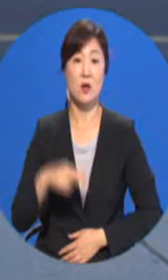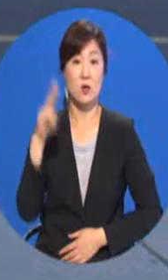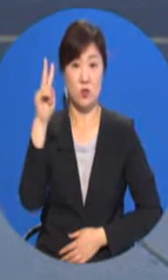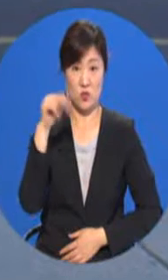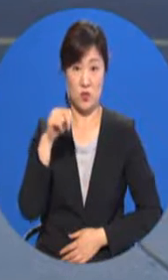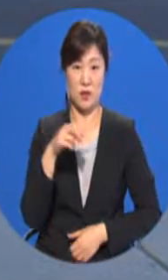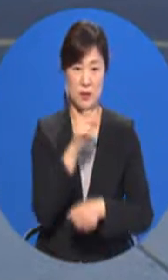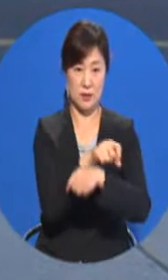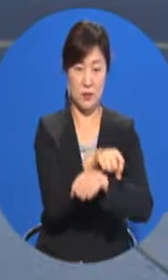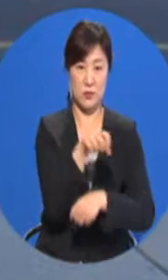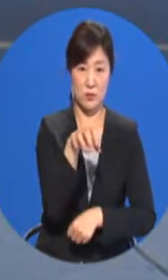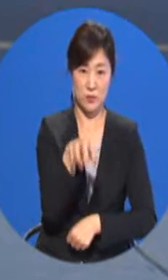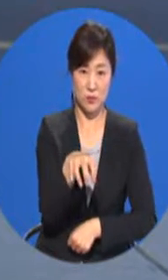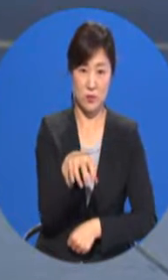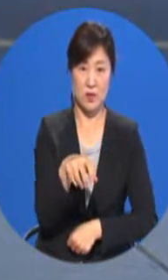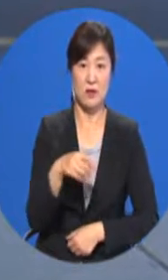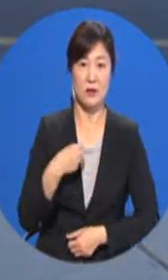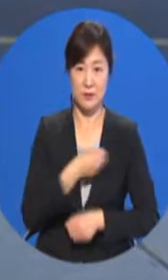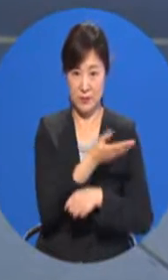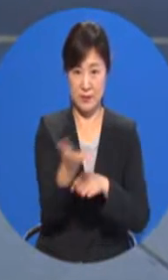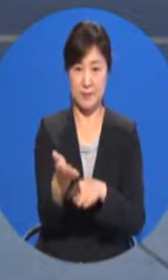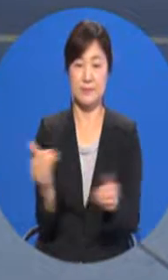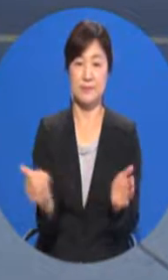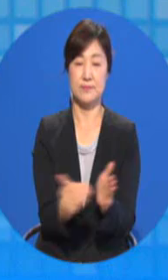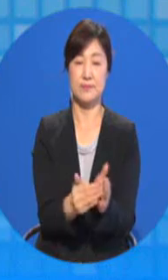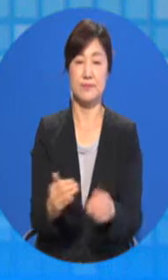제네바 사무국에서 MBC 뉴스 김철원입니다.